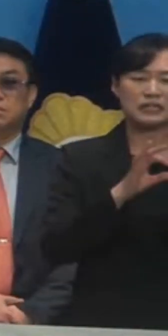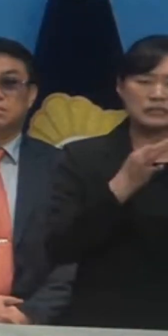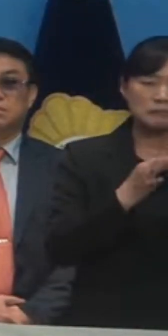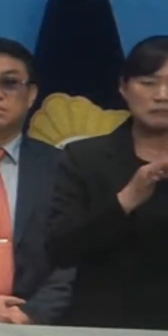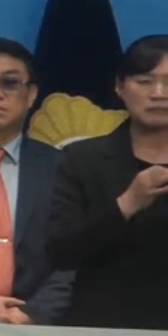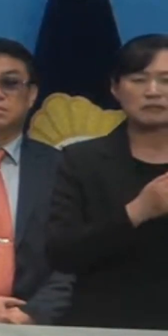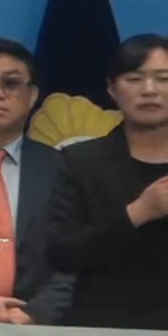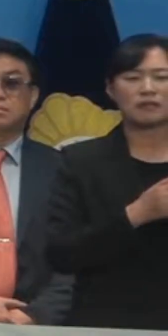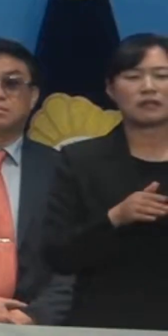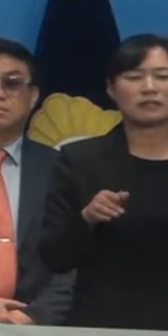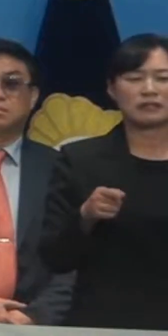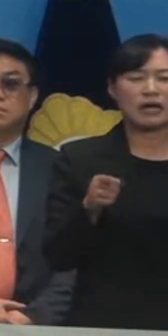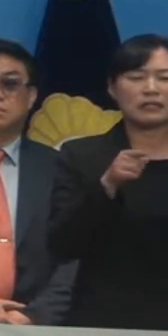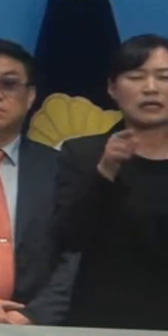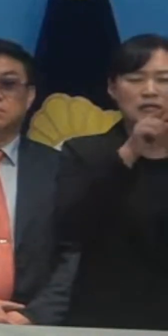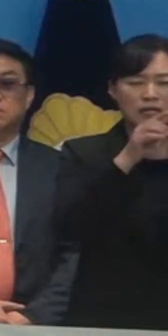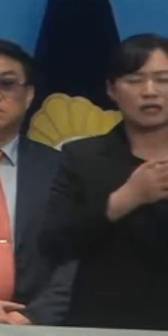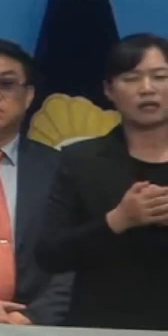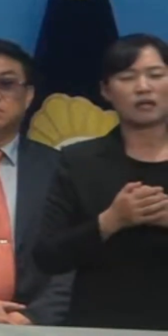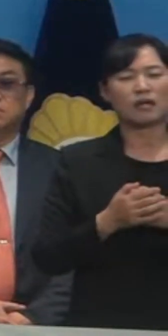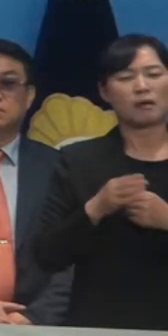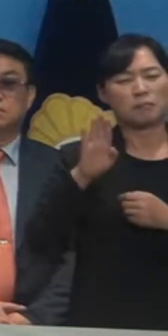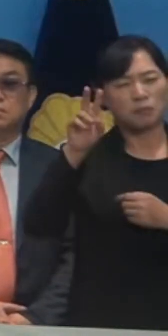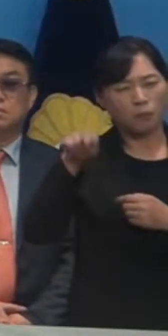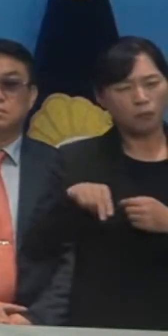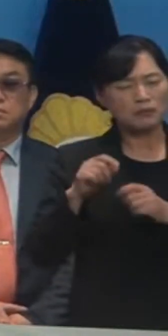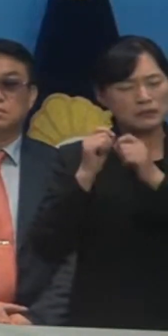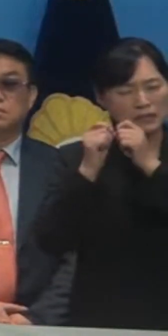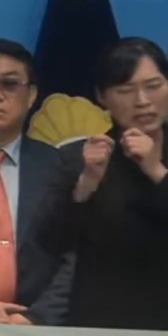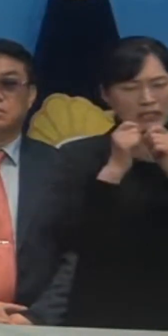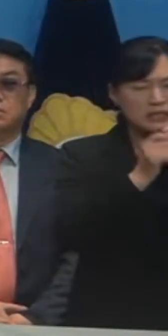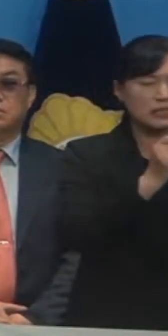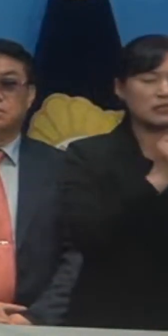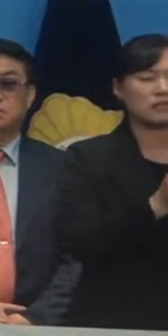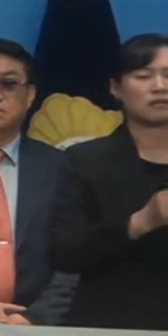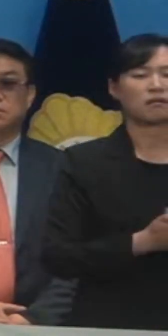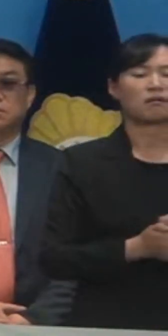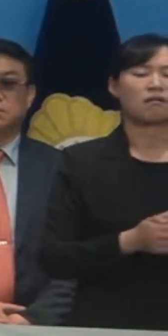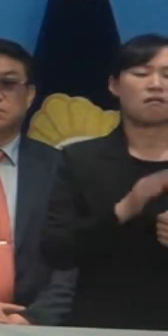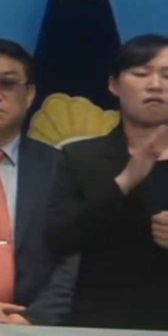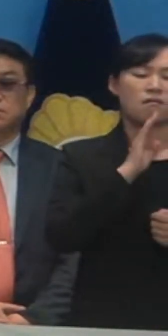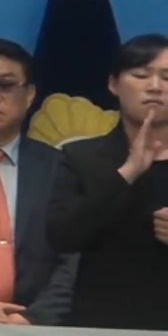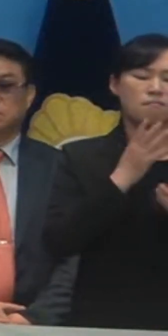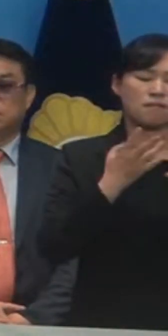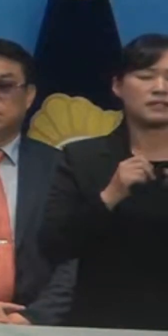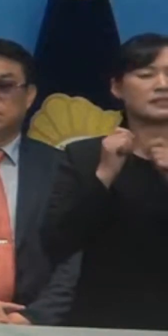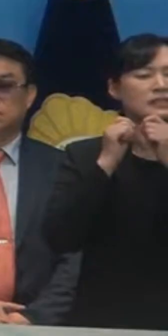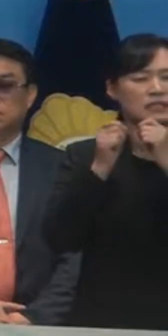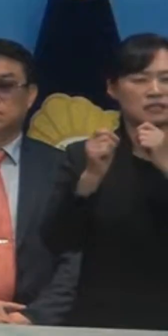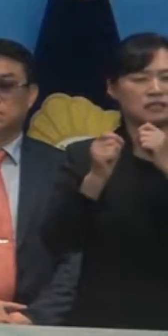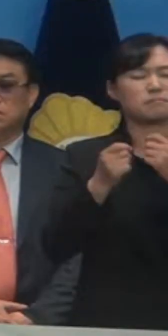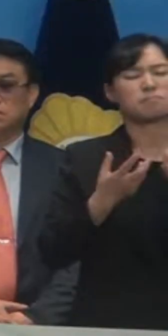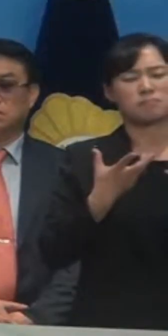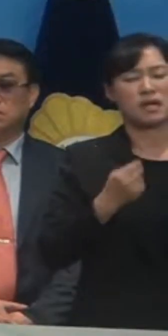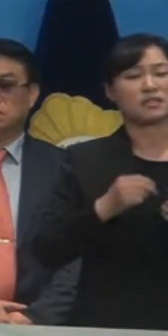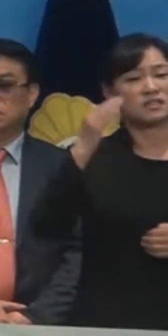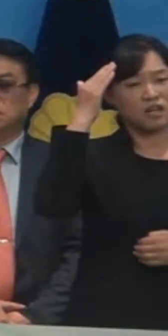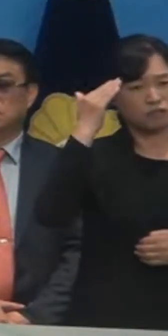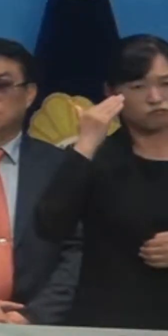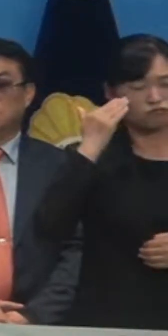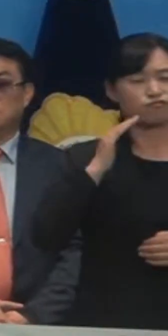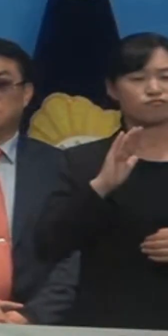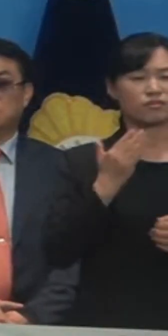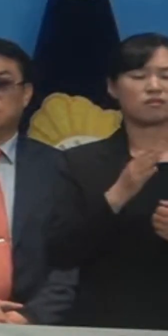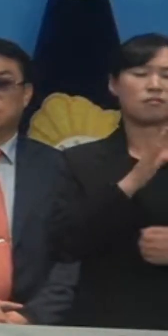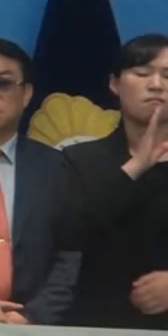금융다단계 사기, 아무튼 코인 사기, 각양각색 명목의 사기가 펼치는 나라가 되었습니다. 이것은